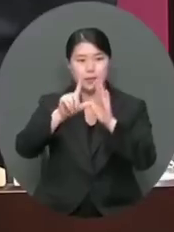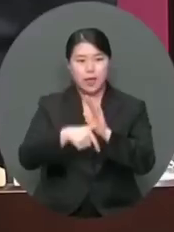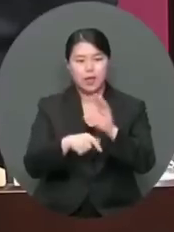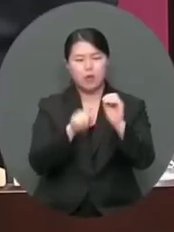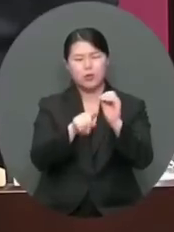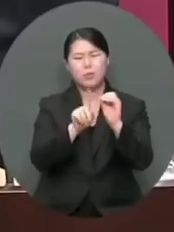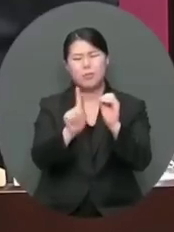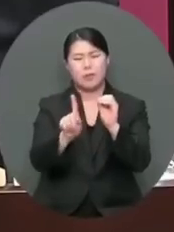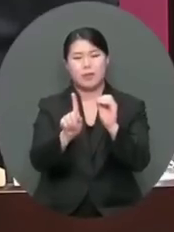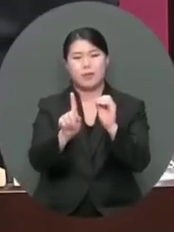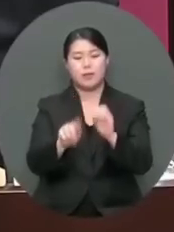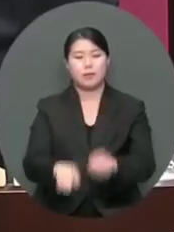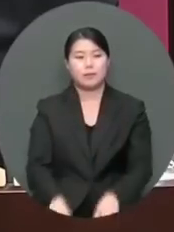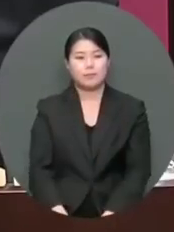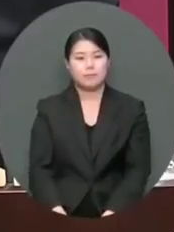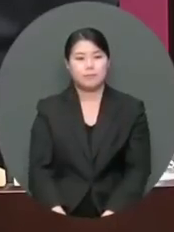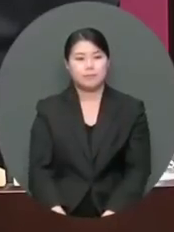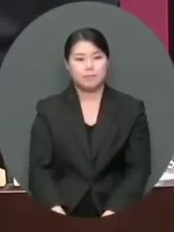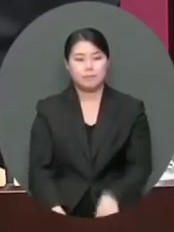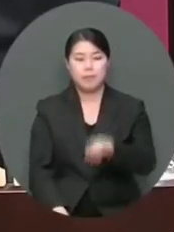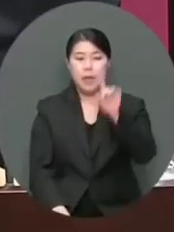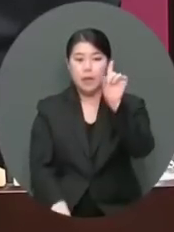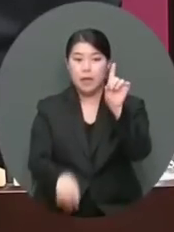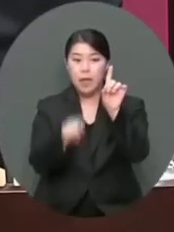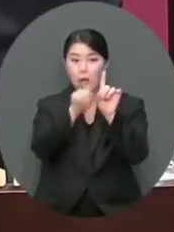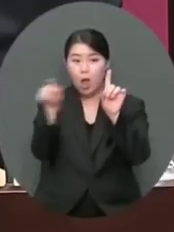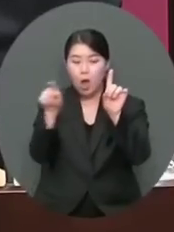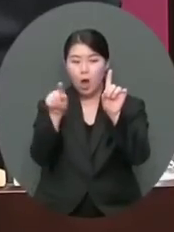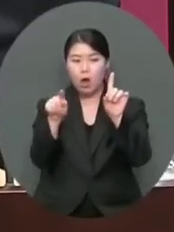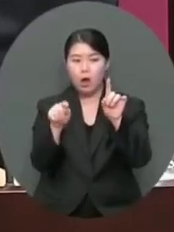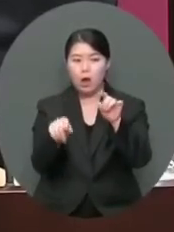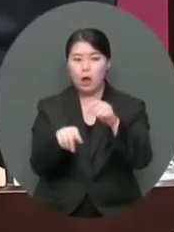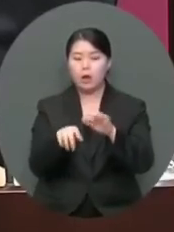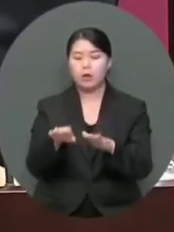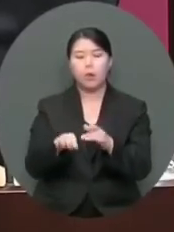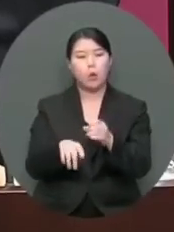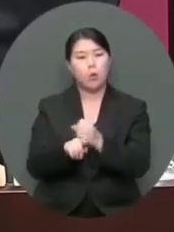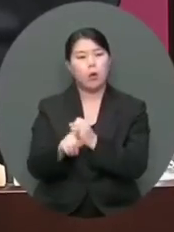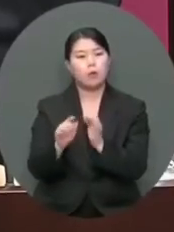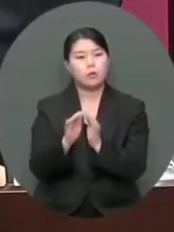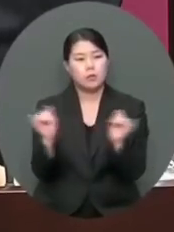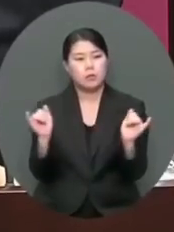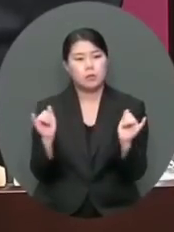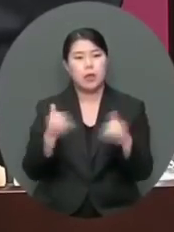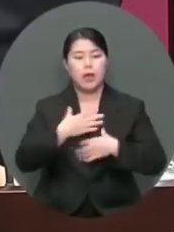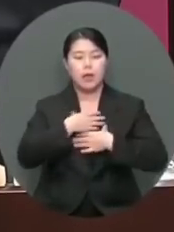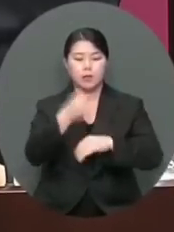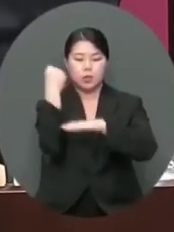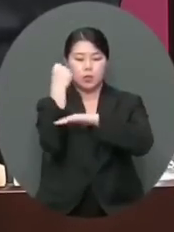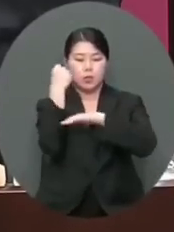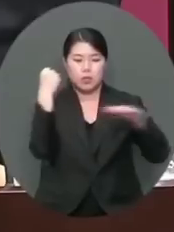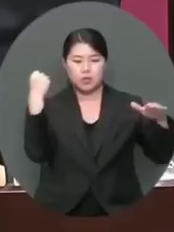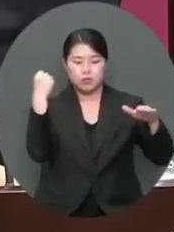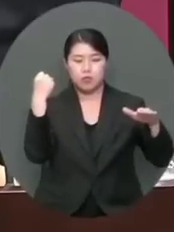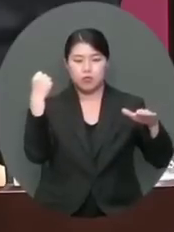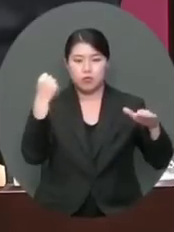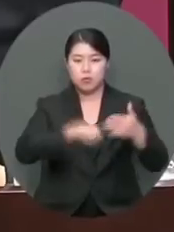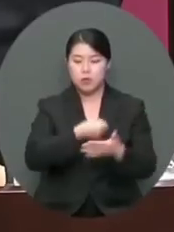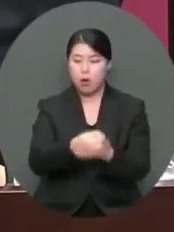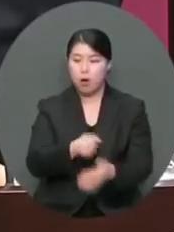0.1밀리시버트입니다. 그러면 이 1밀리시버트는 어떻게 과학자들이 안전 기준으로서 예측한